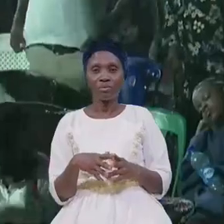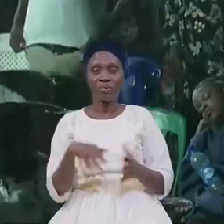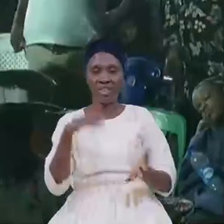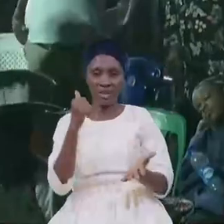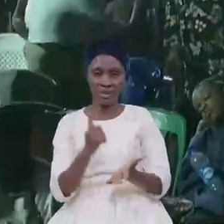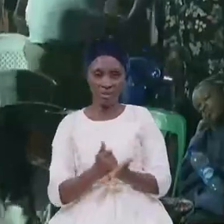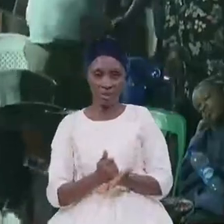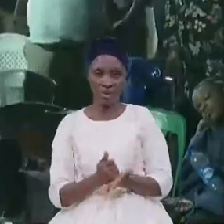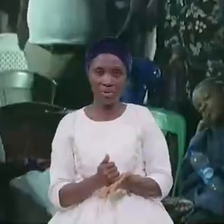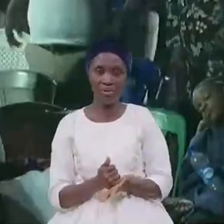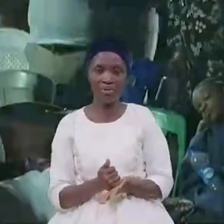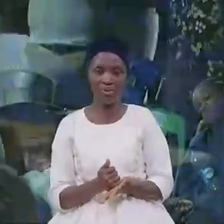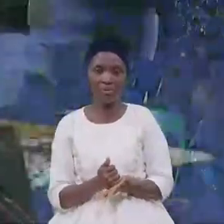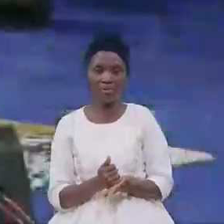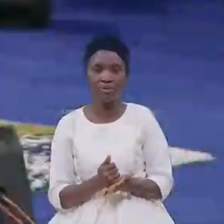Amen.